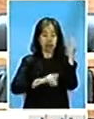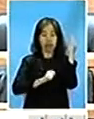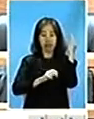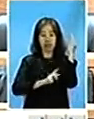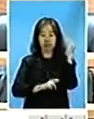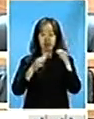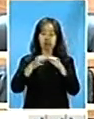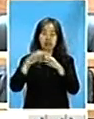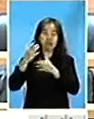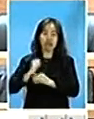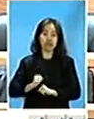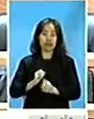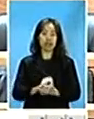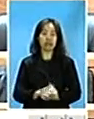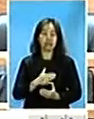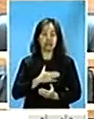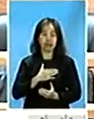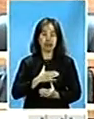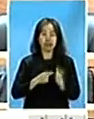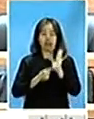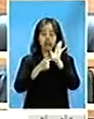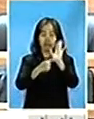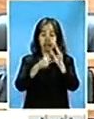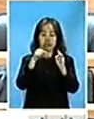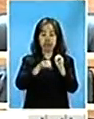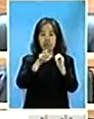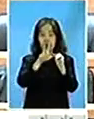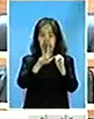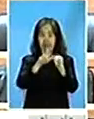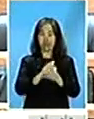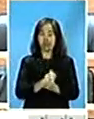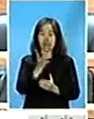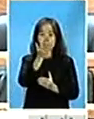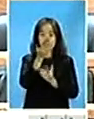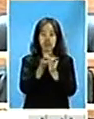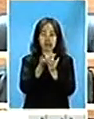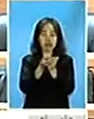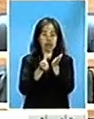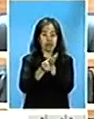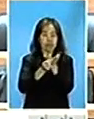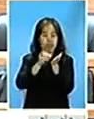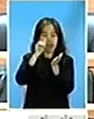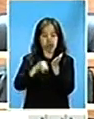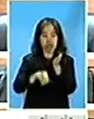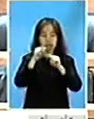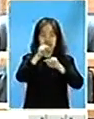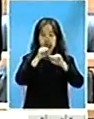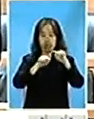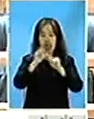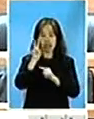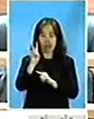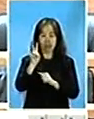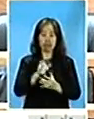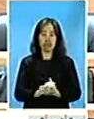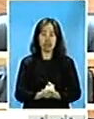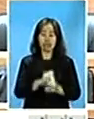ตย์ผมแปลยัตติในมาตรา3โดยขอปรับลด 2% นะครับมาตรา3